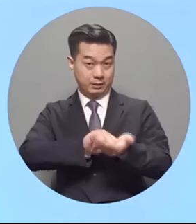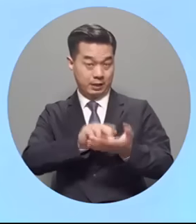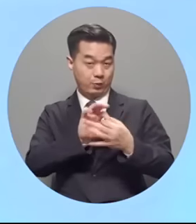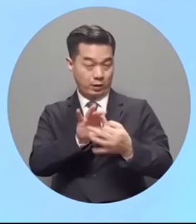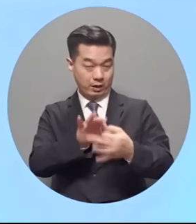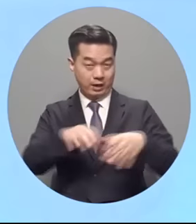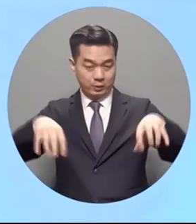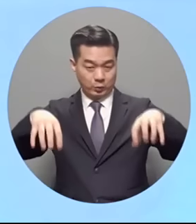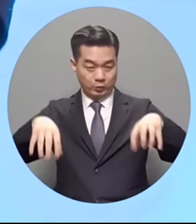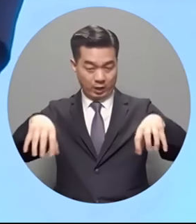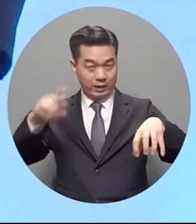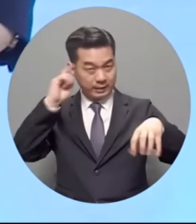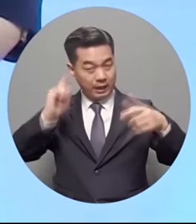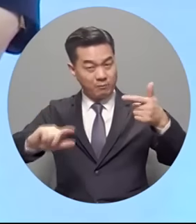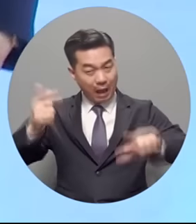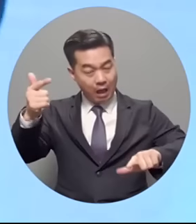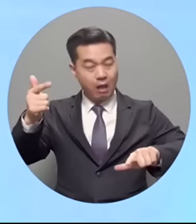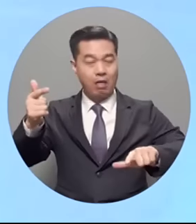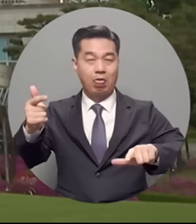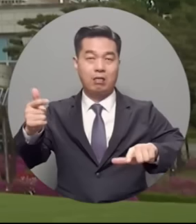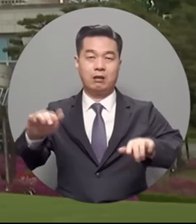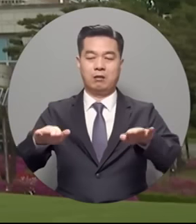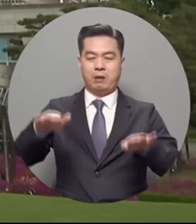양측의 간극은 매우 넓습니다.